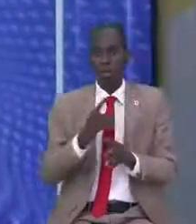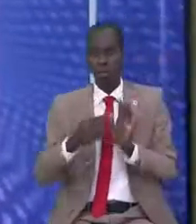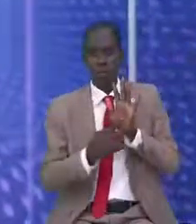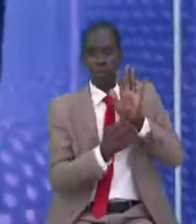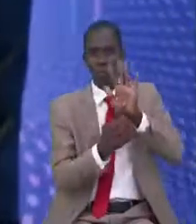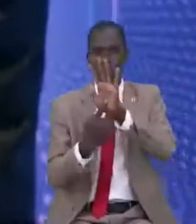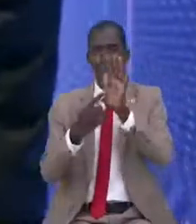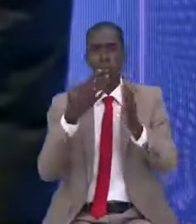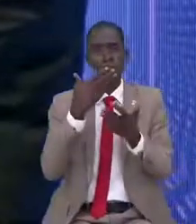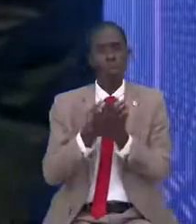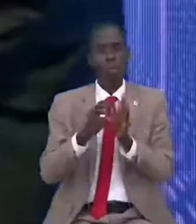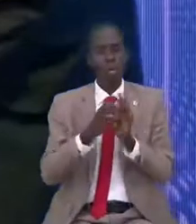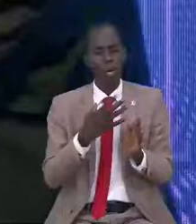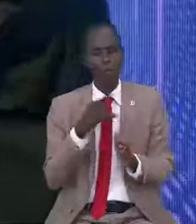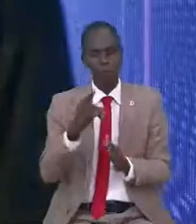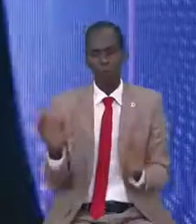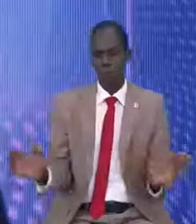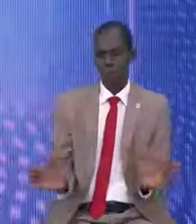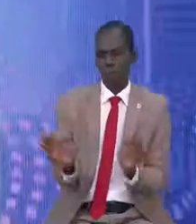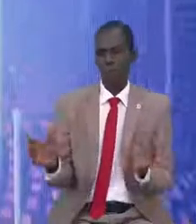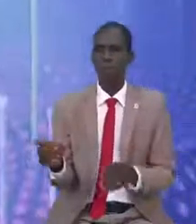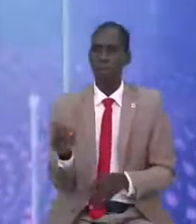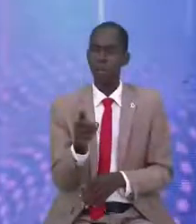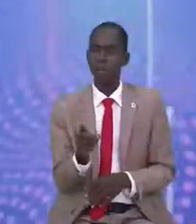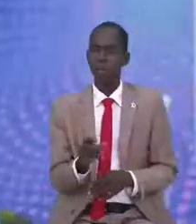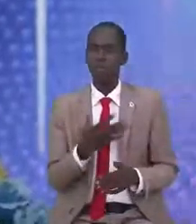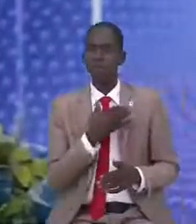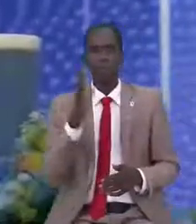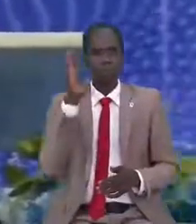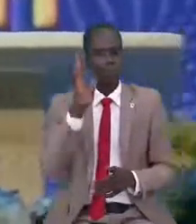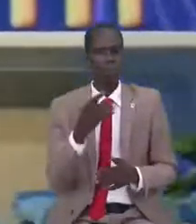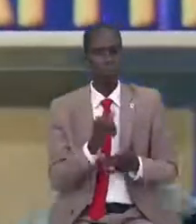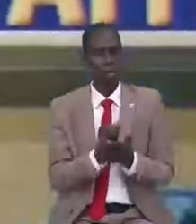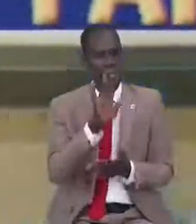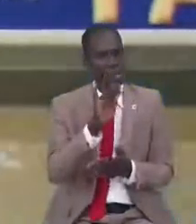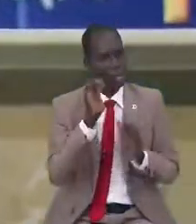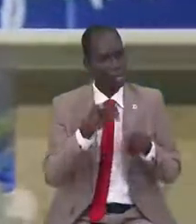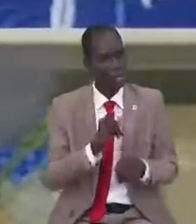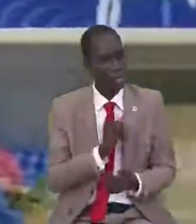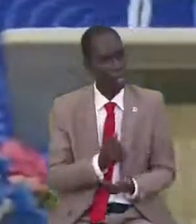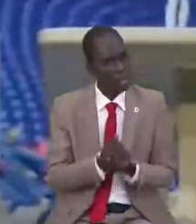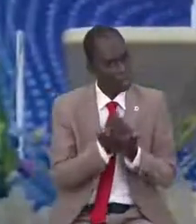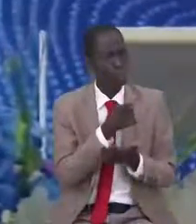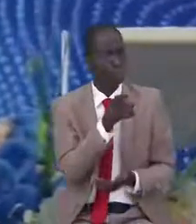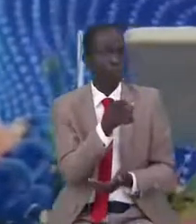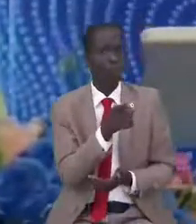l'exemple. Donc tu les encourages. Tu dis que, est-ce que je peux t'aider?